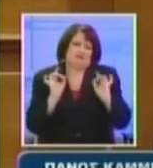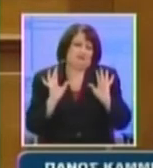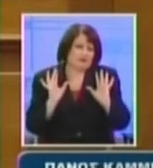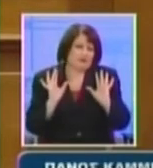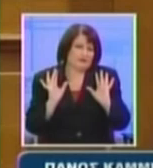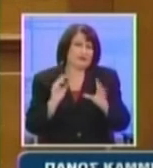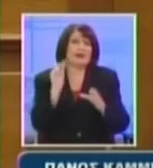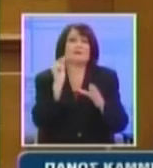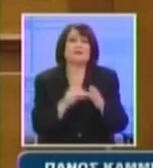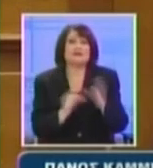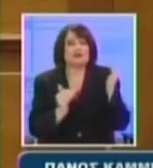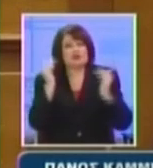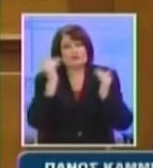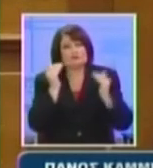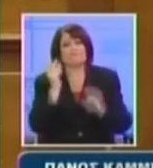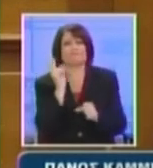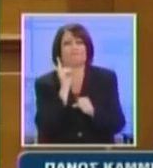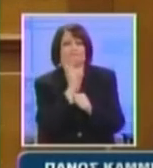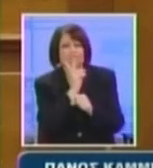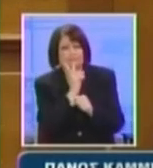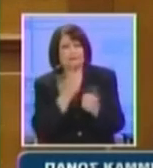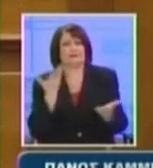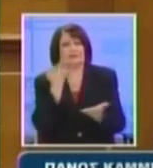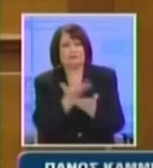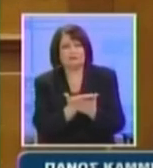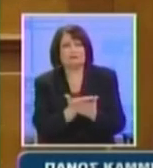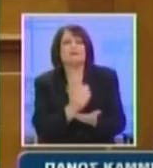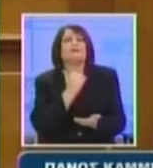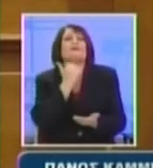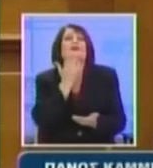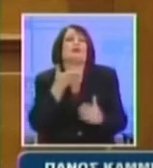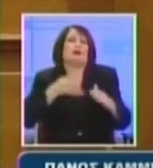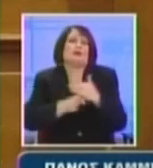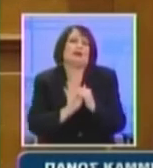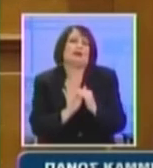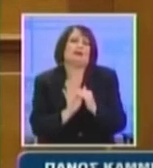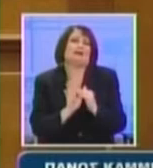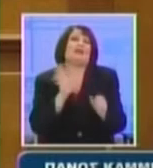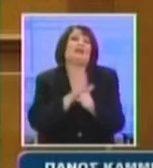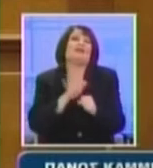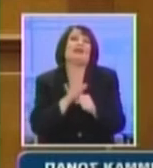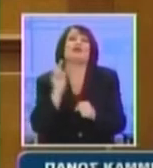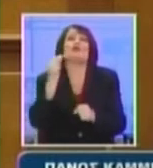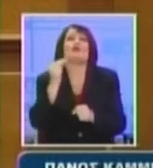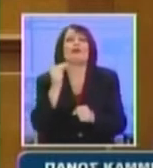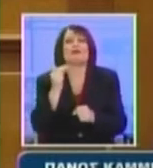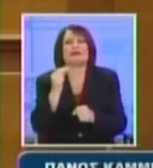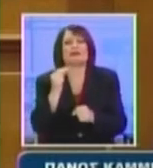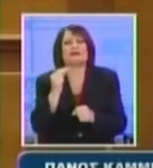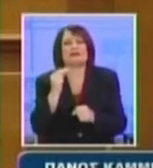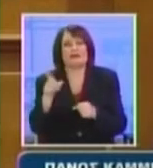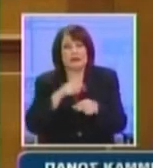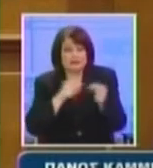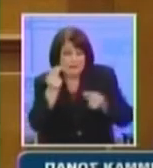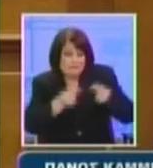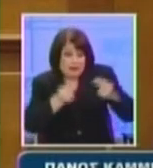η ψήφος της πιστείας δεν μπορεί να συγκεντρώσει από ό,τι μέχρι τώρα